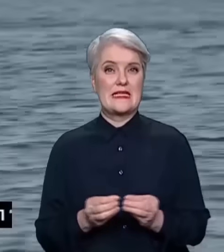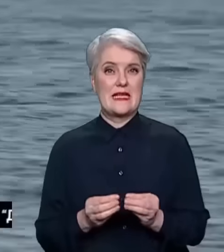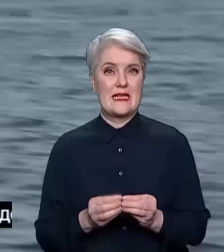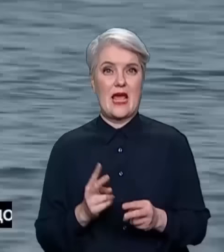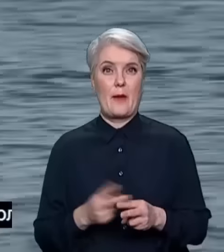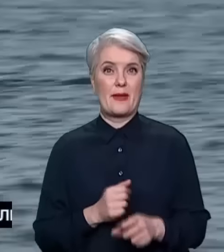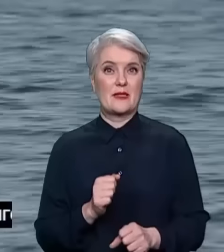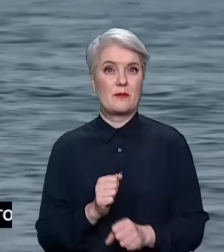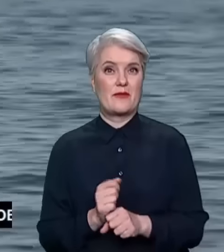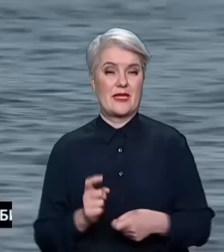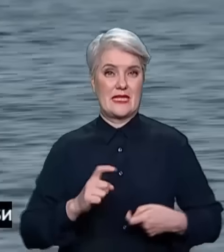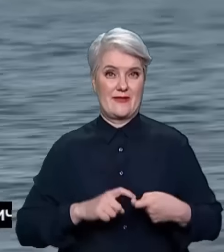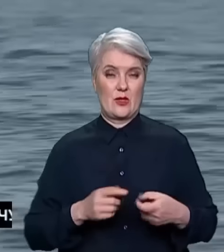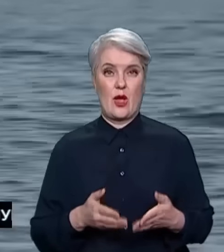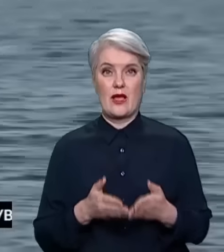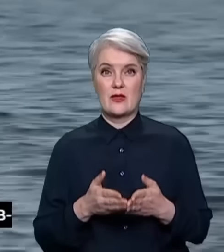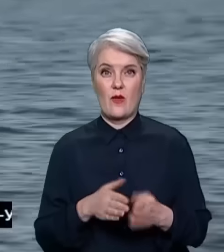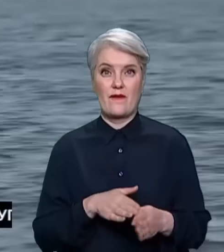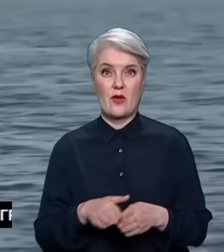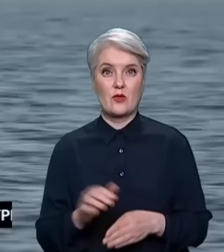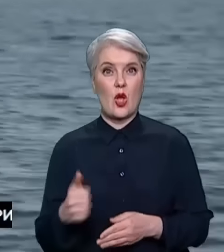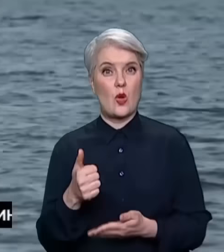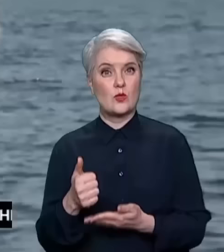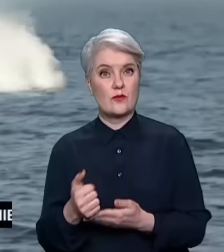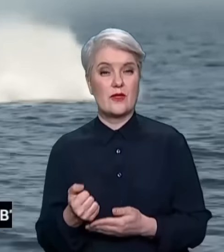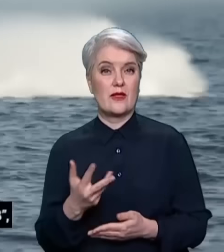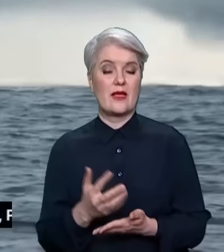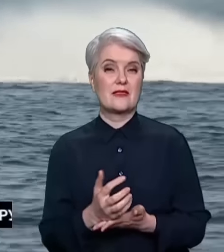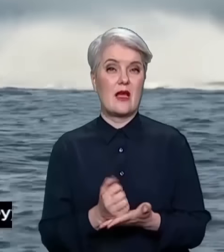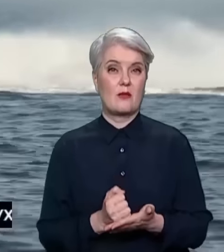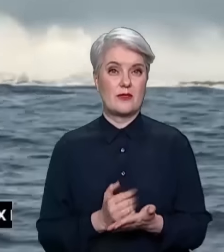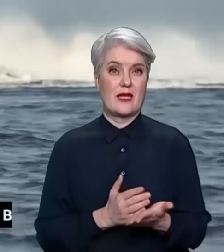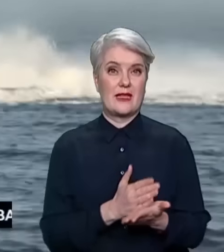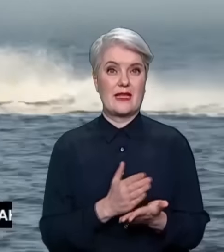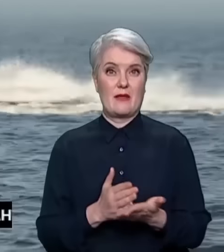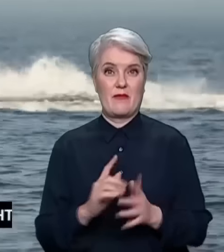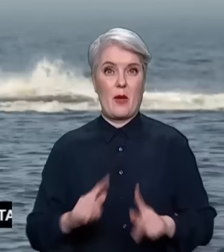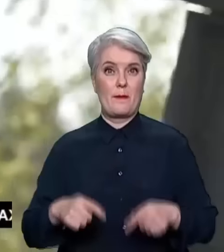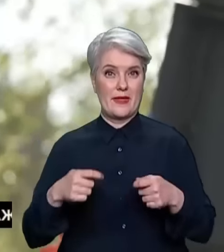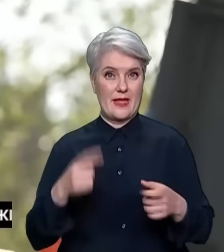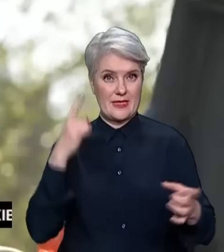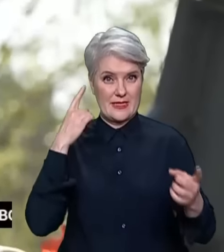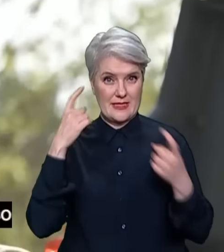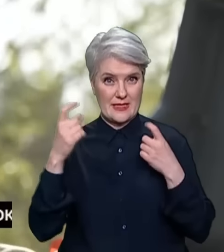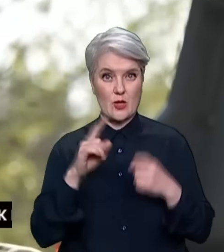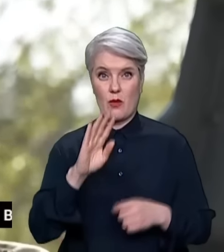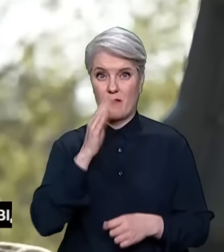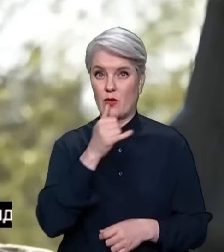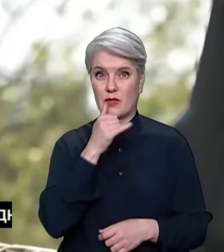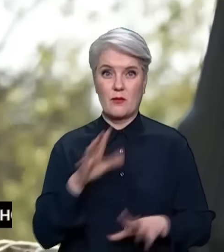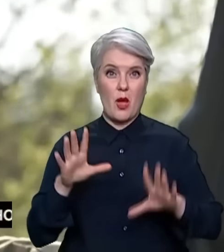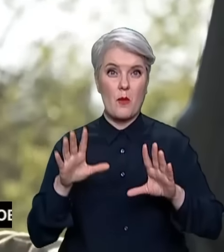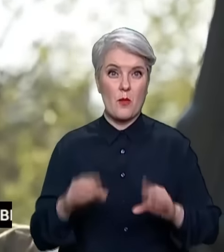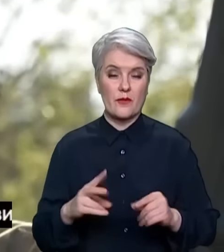зв'язок. Дрон використовує основний та кілька запасних типів передачі сигналу, щоб ворог не зміг його подавити на дальності до